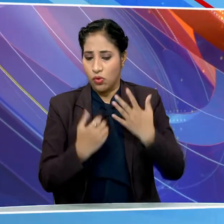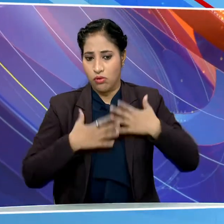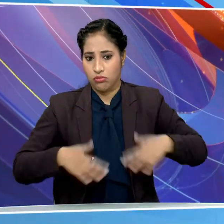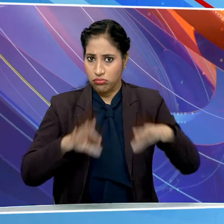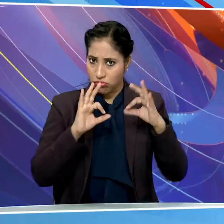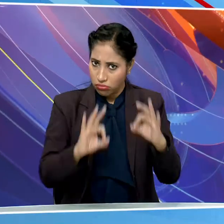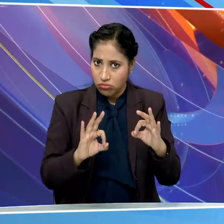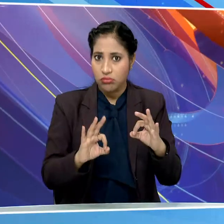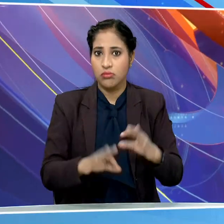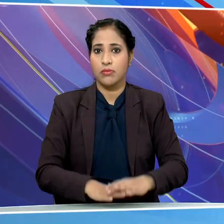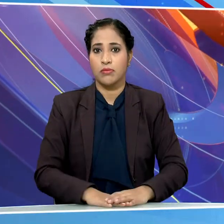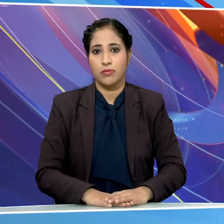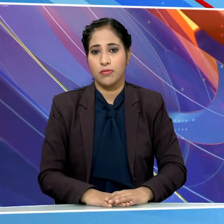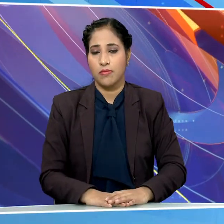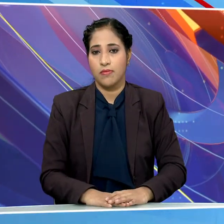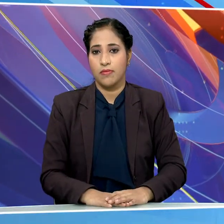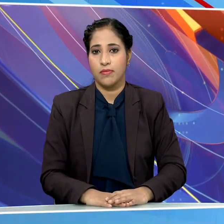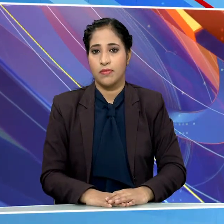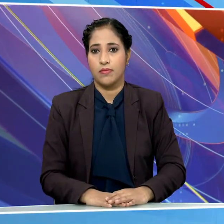ज्यादा है।